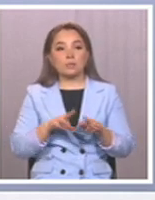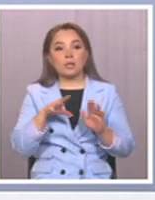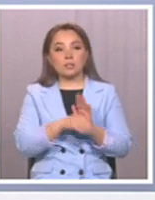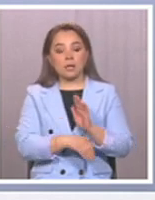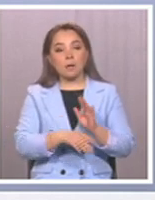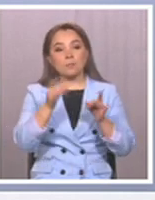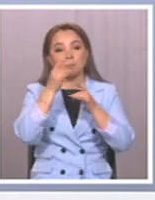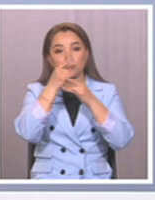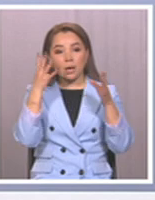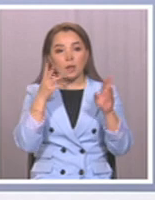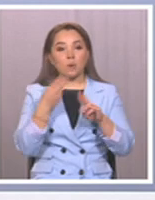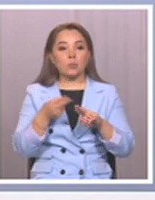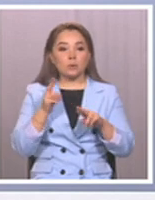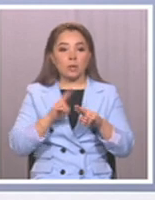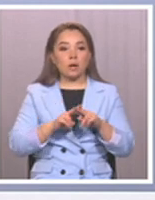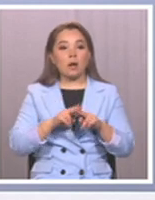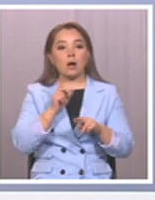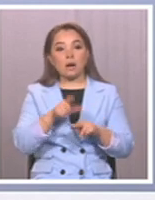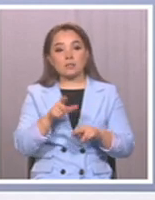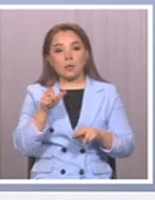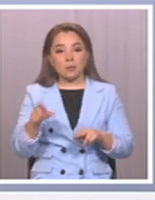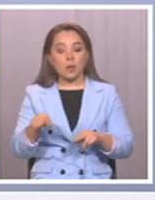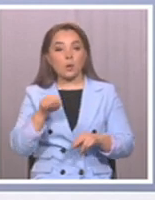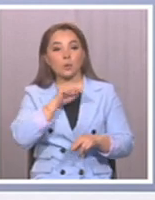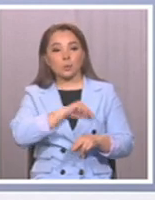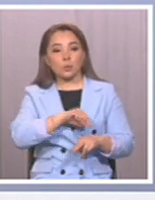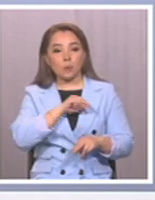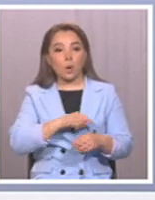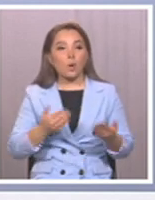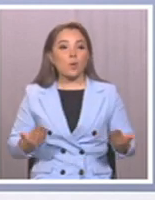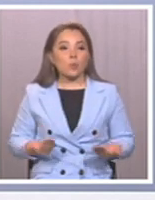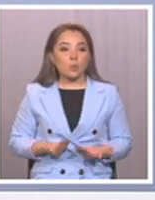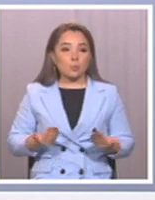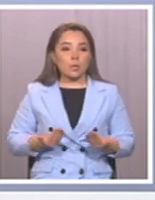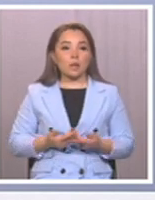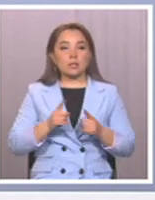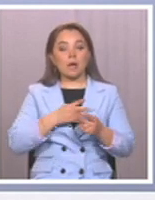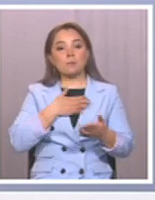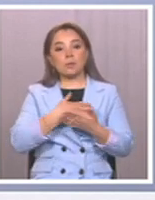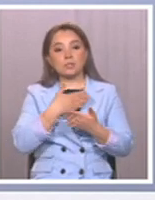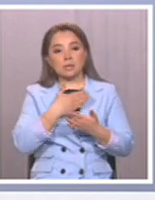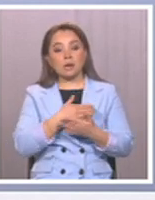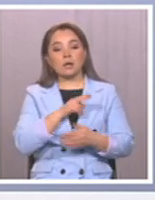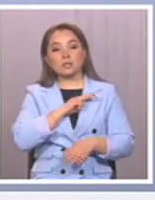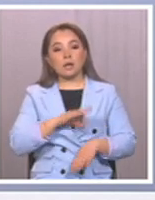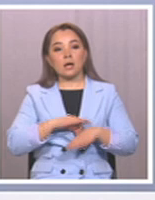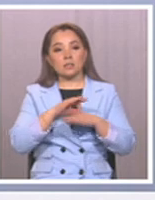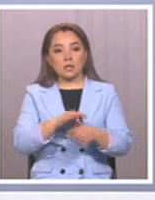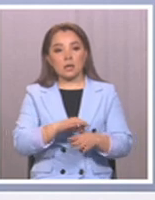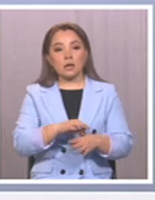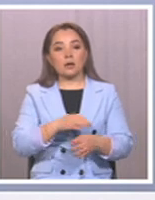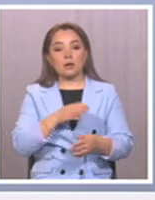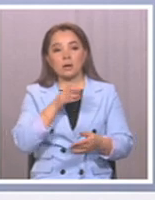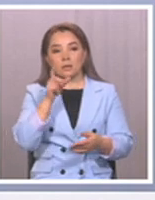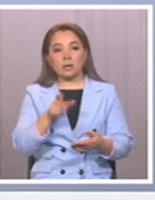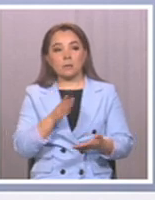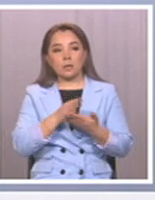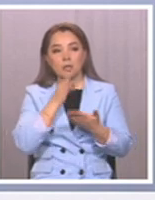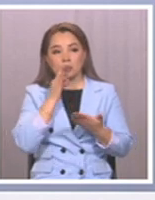мәдениет бұл адамдардың рухани өміріне де белсенді ықпалын тигізді.